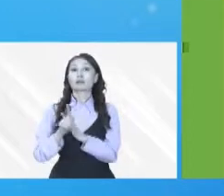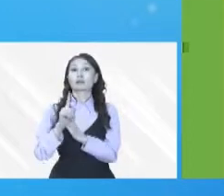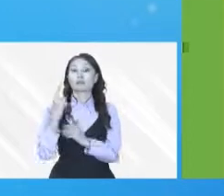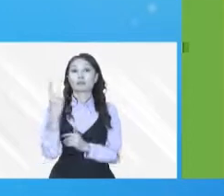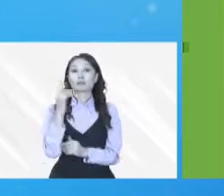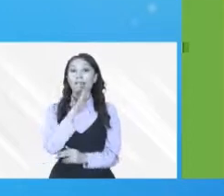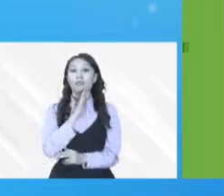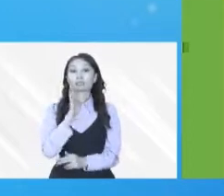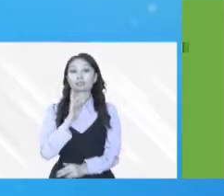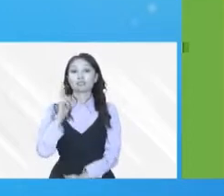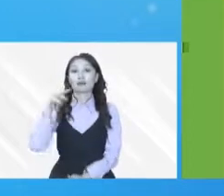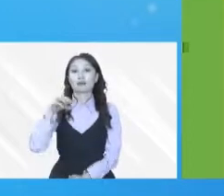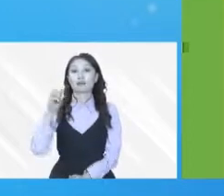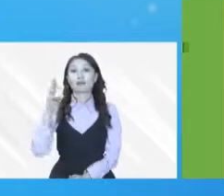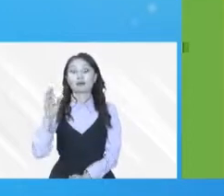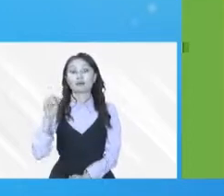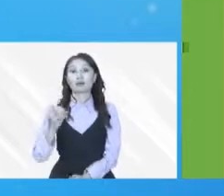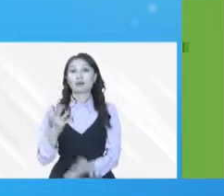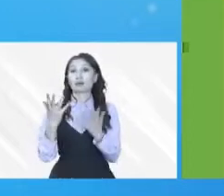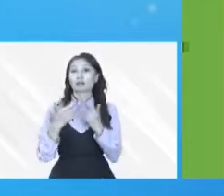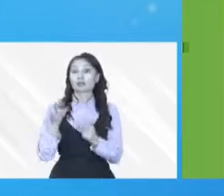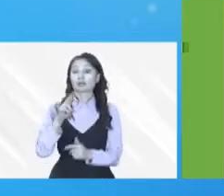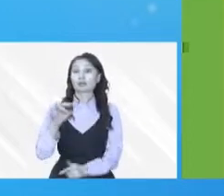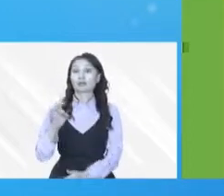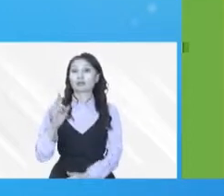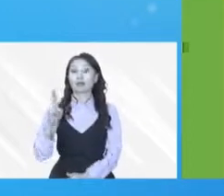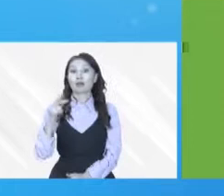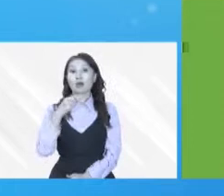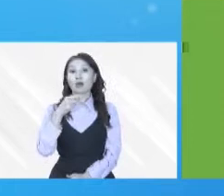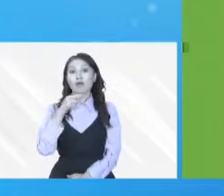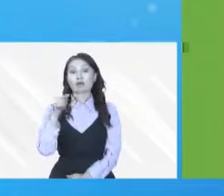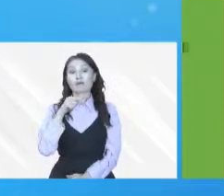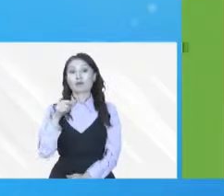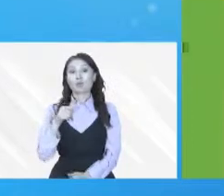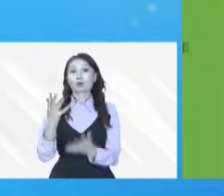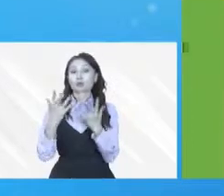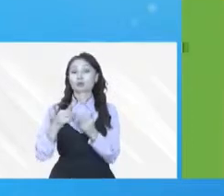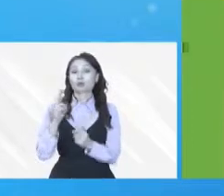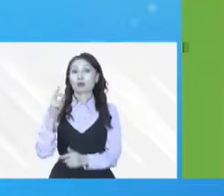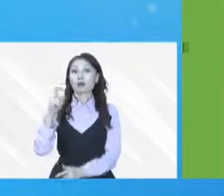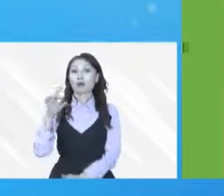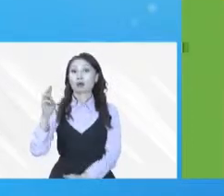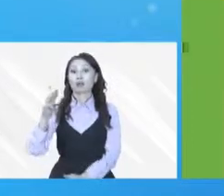клетке. Количество ДНК равно числу хромосом